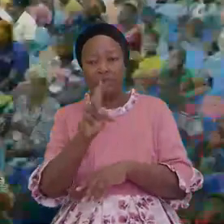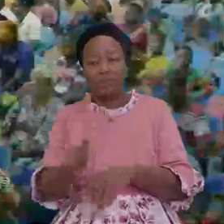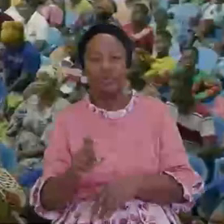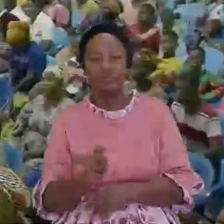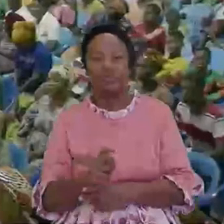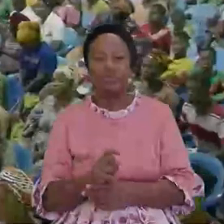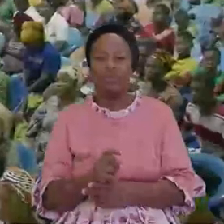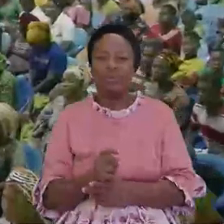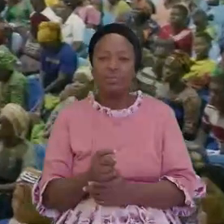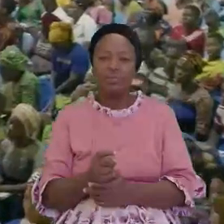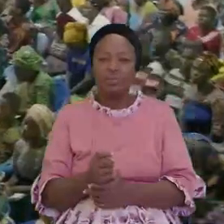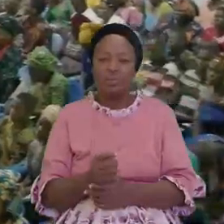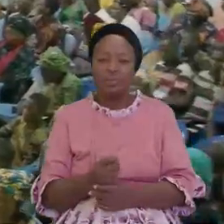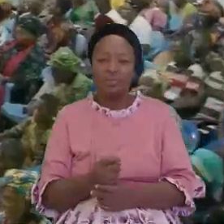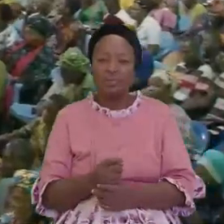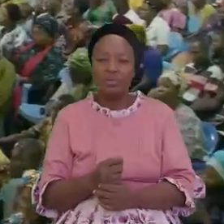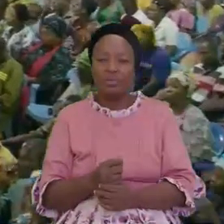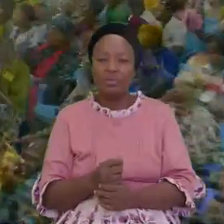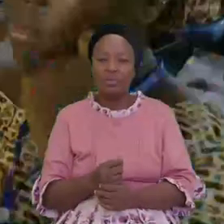doit pas être en colère contre toi?